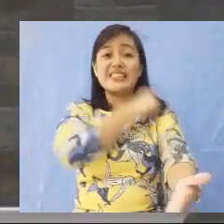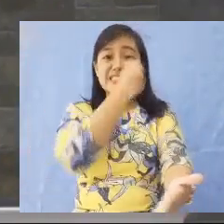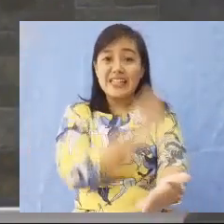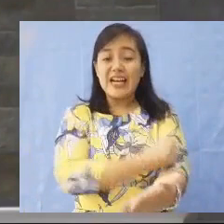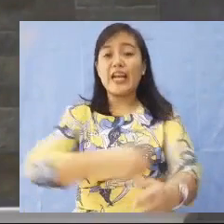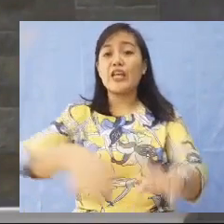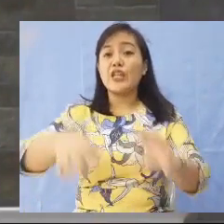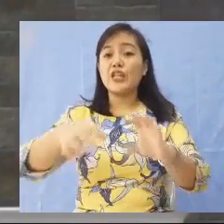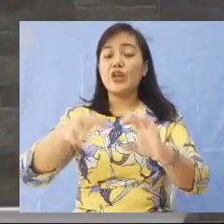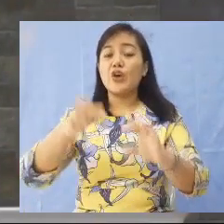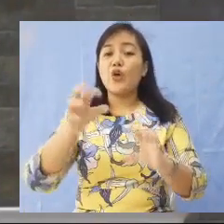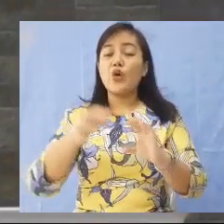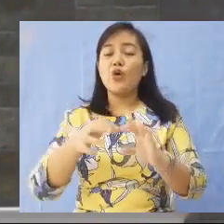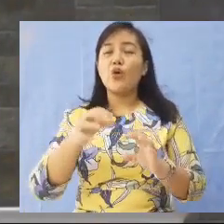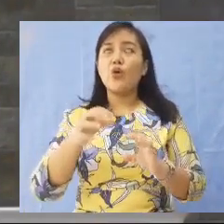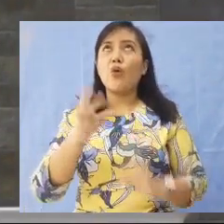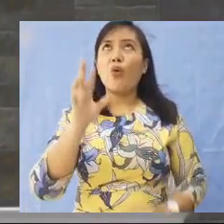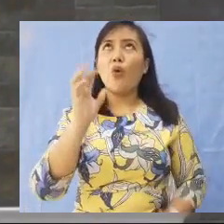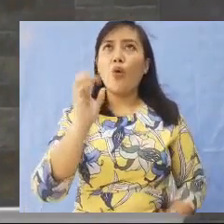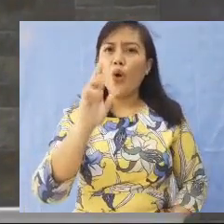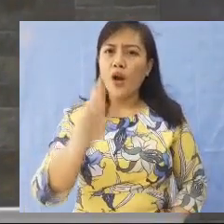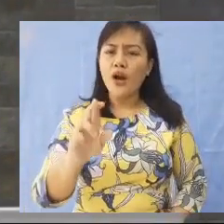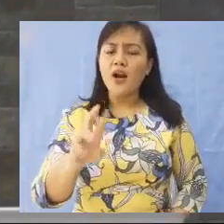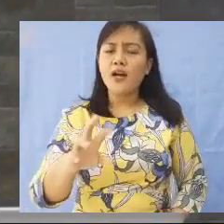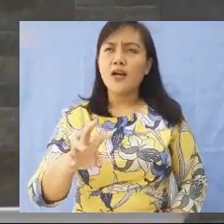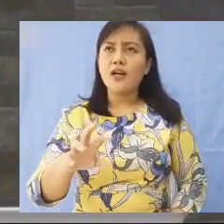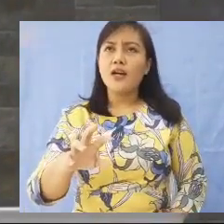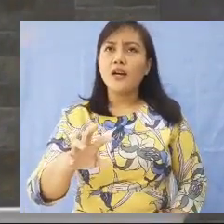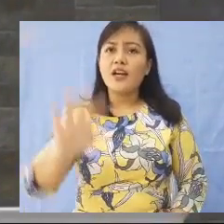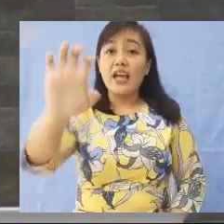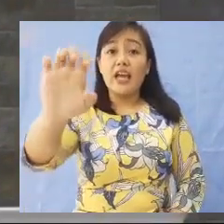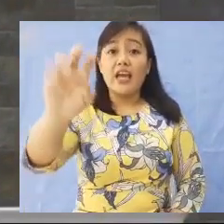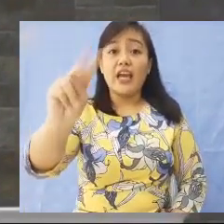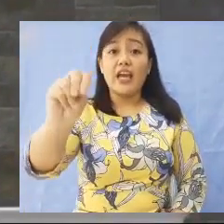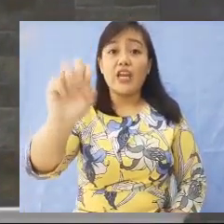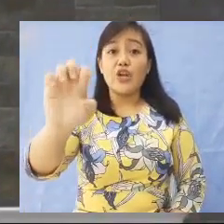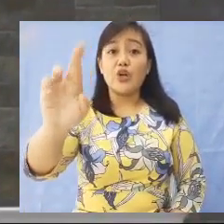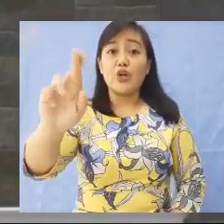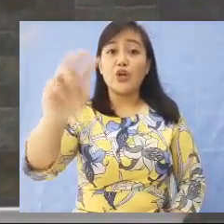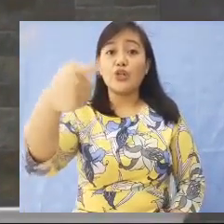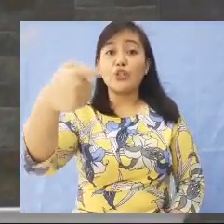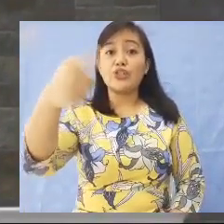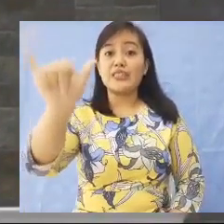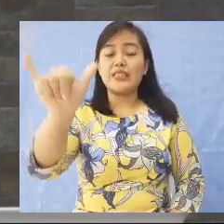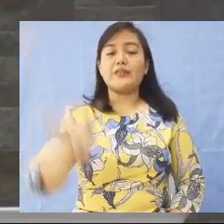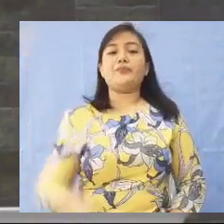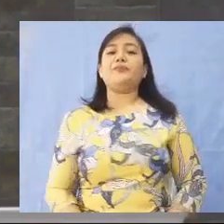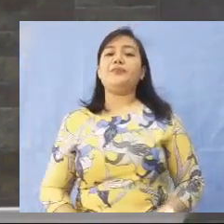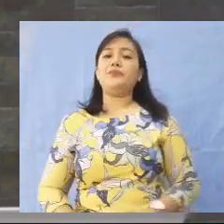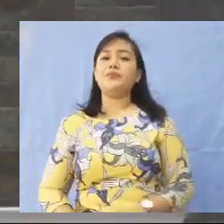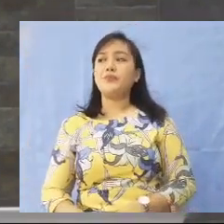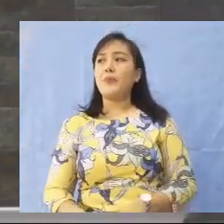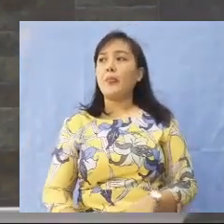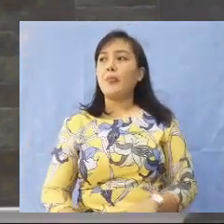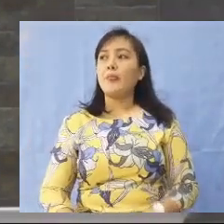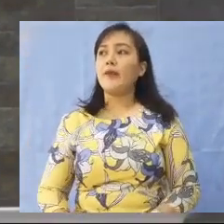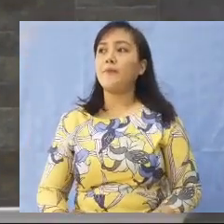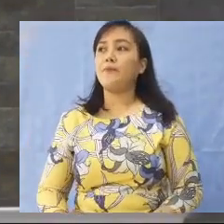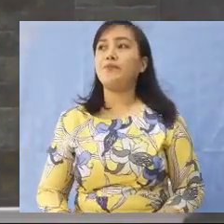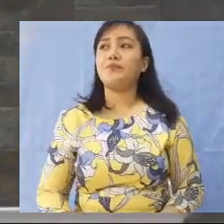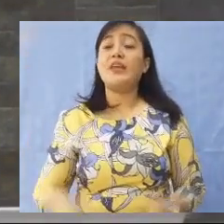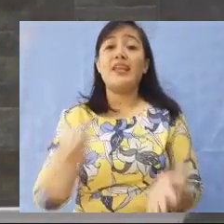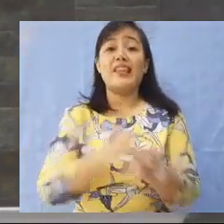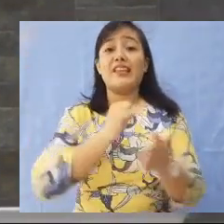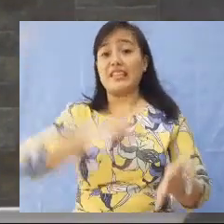refreshment. To give new strength and new energy. So kaya nga, yan po yung kagandahan sa ating mga Kristiyano